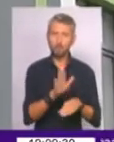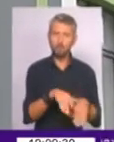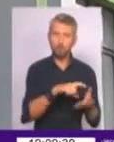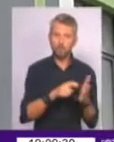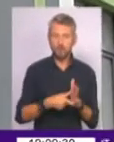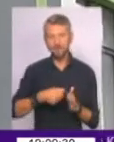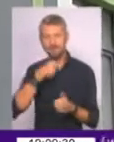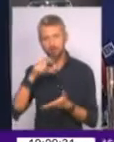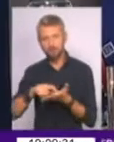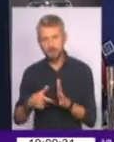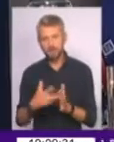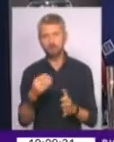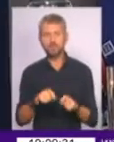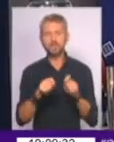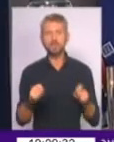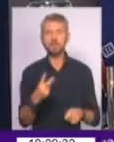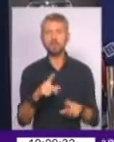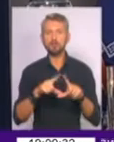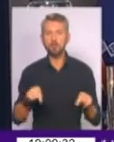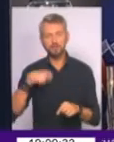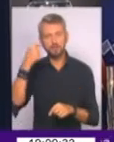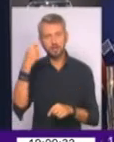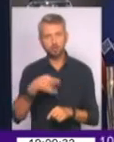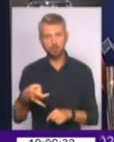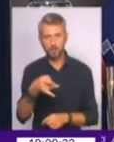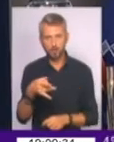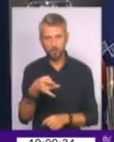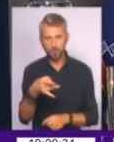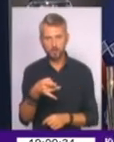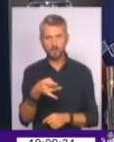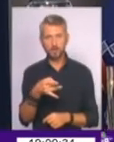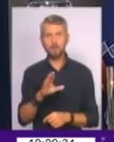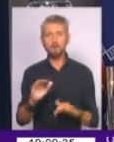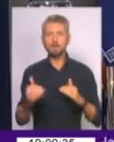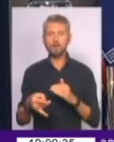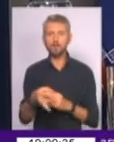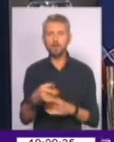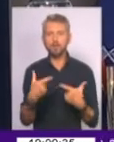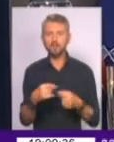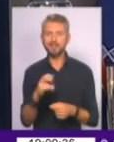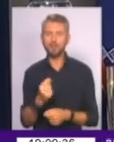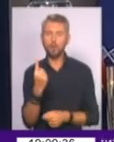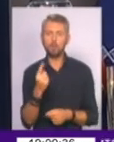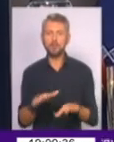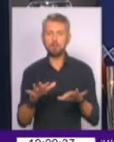Ще відкриваються 2 школи у Дарницькому районі. В мікрорайонах, де на одне